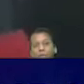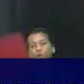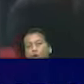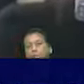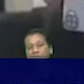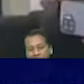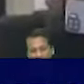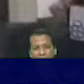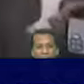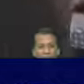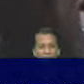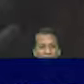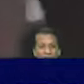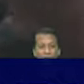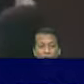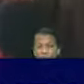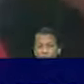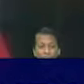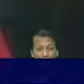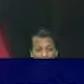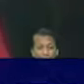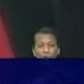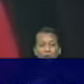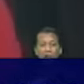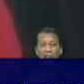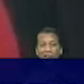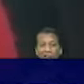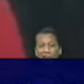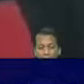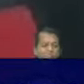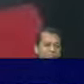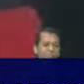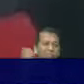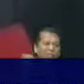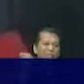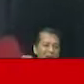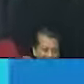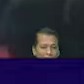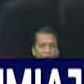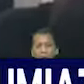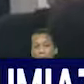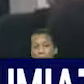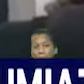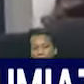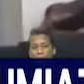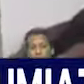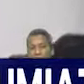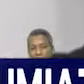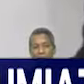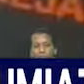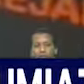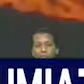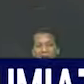miliar kadinkes kota Batu Kartika Tri sulandari ditetapkan sebagai tersangka korupsi pembangunan Puskesmas bumiaji di bawah